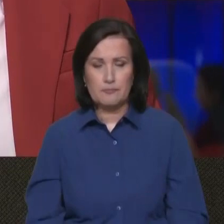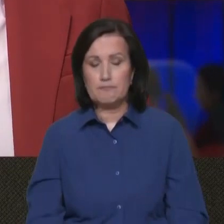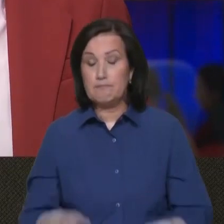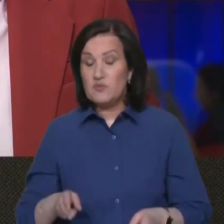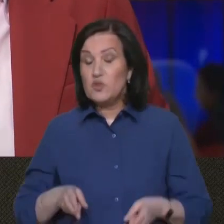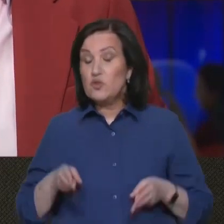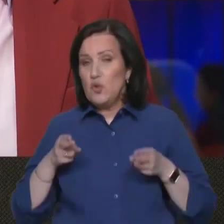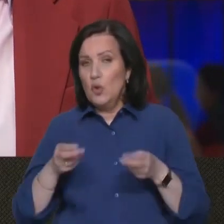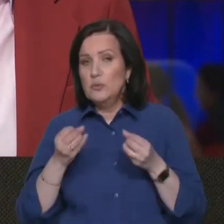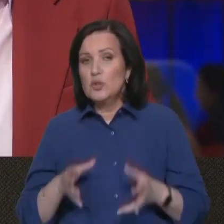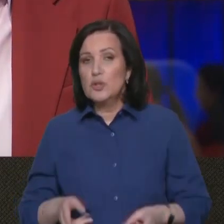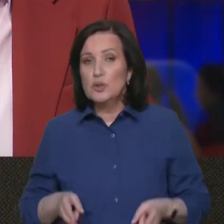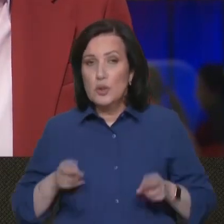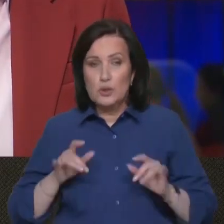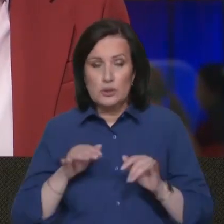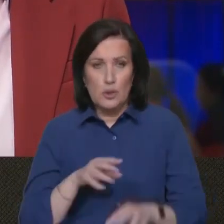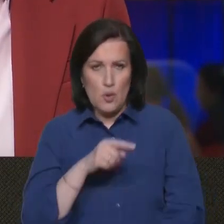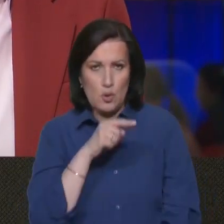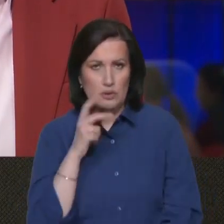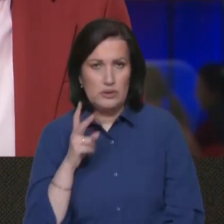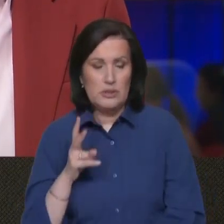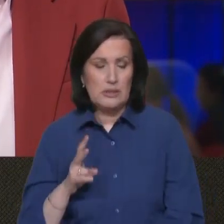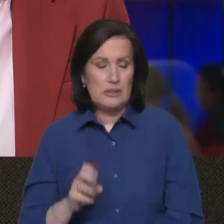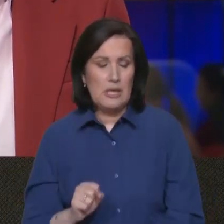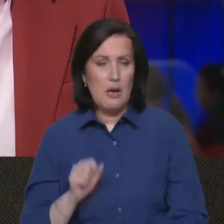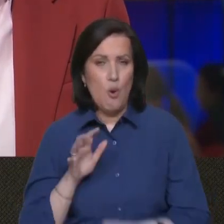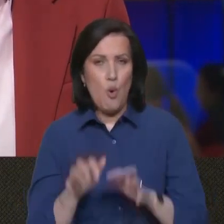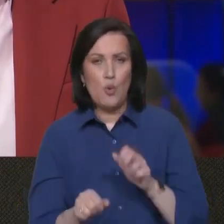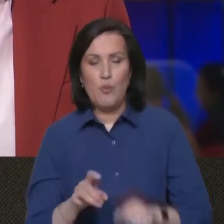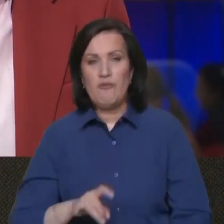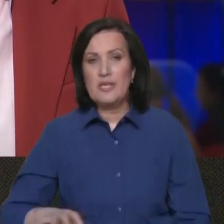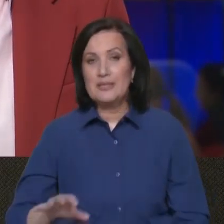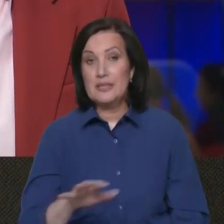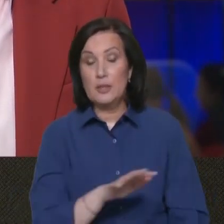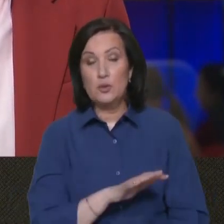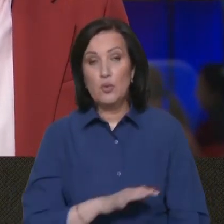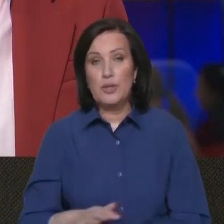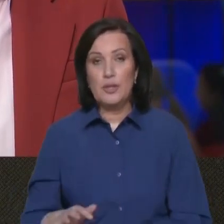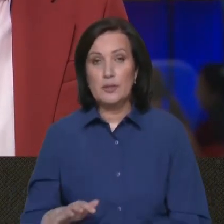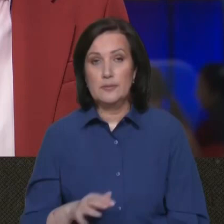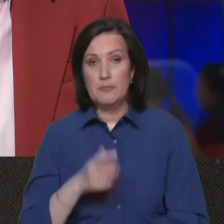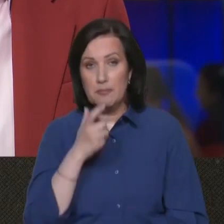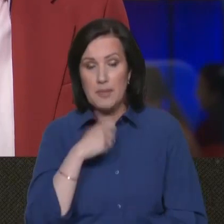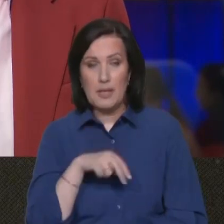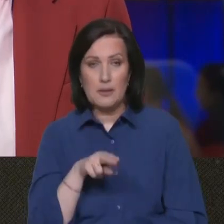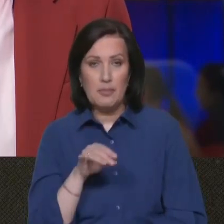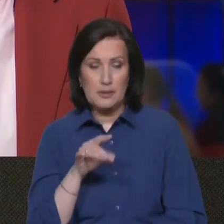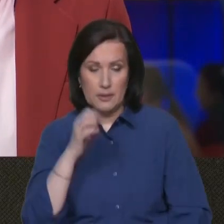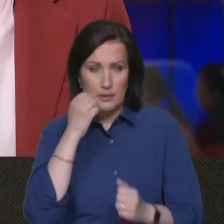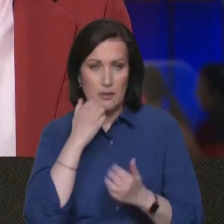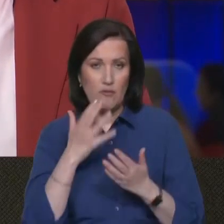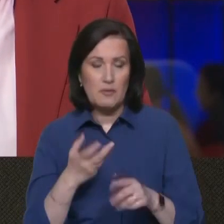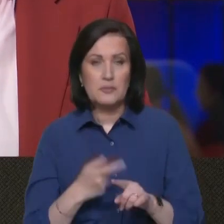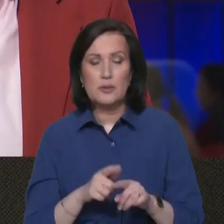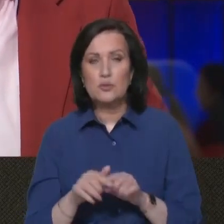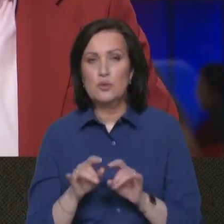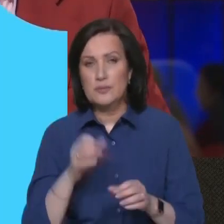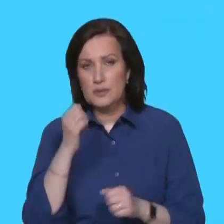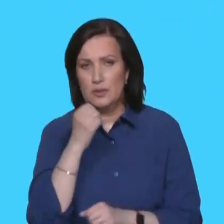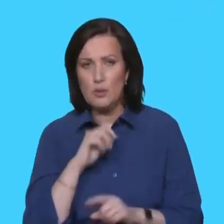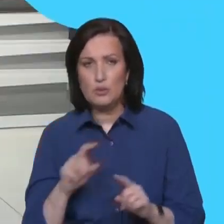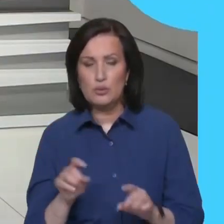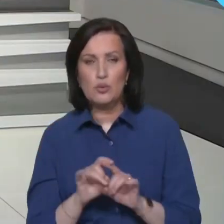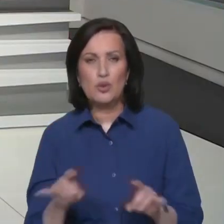Злочин, просто злочин чинять росіяни на окупованих територіях. Пане Петре, дякую вам за цю розповідь, дякую,